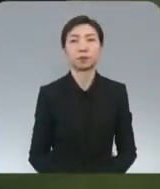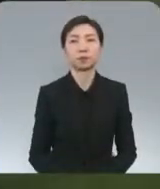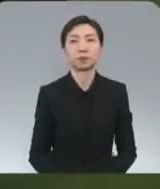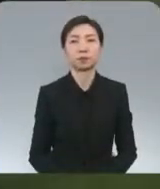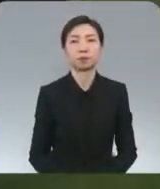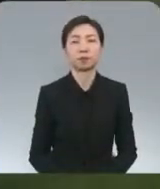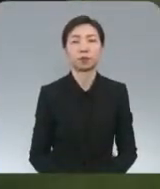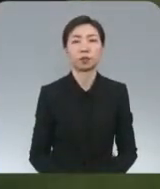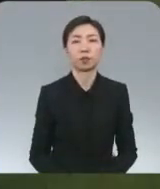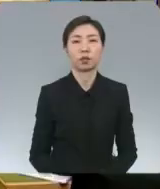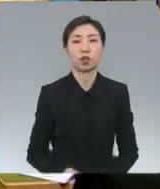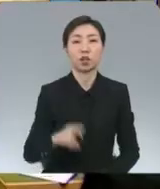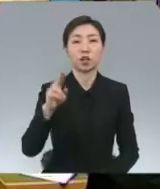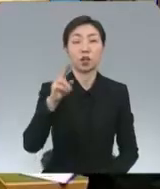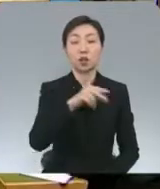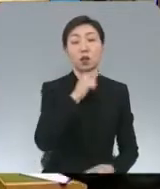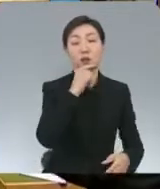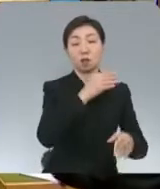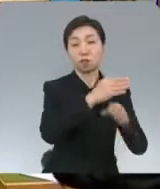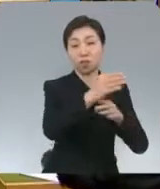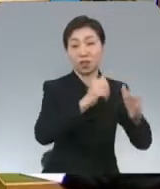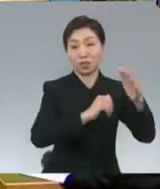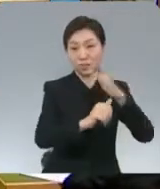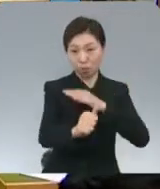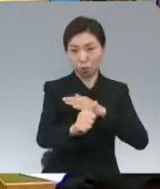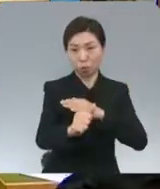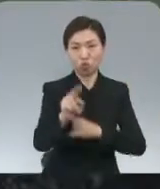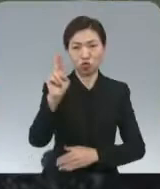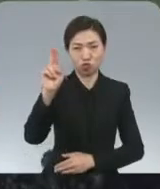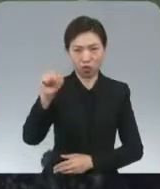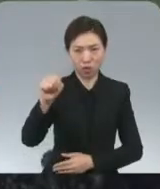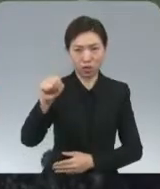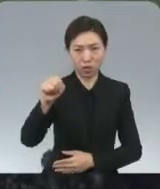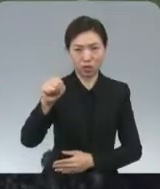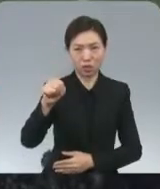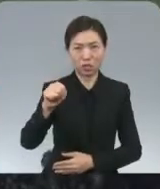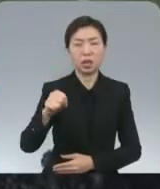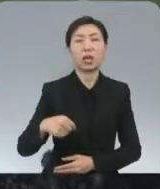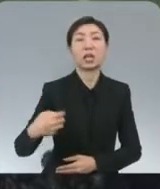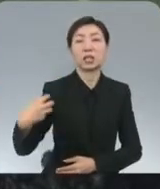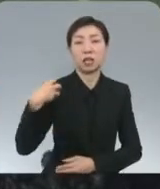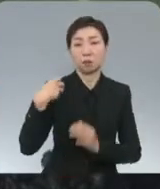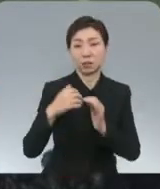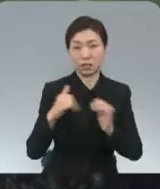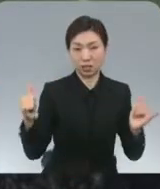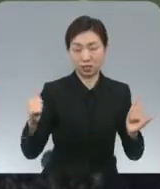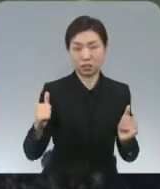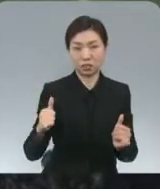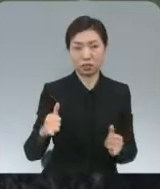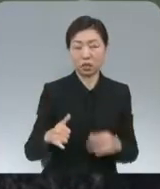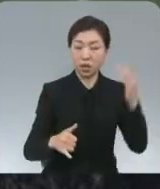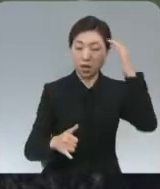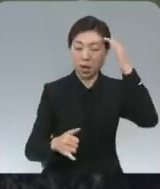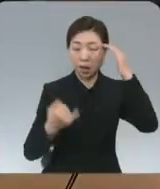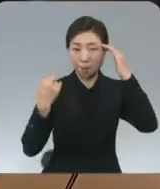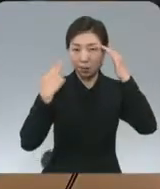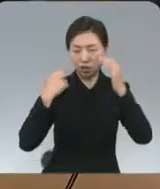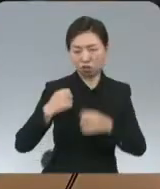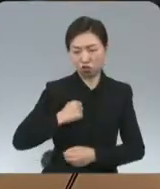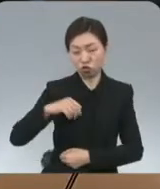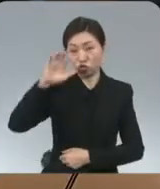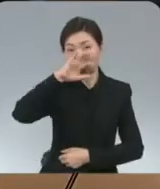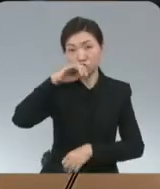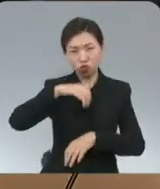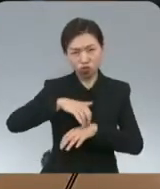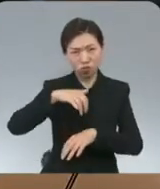北韩常驻联合国代表金城在联合国大会发表讲话时，强烈谴责韩国与美国进行联